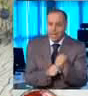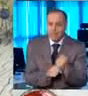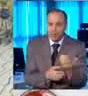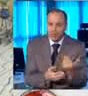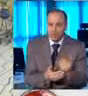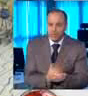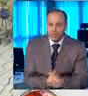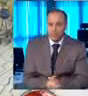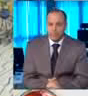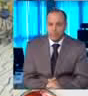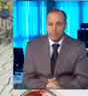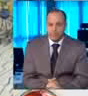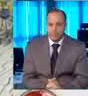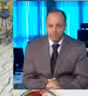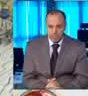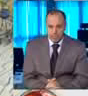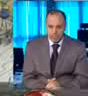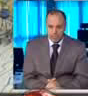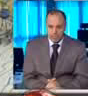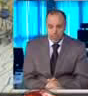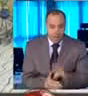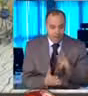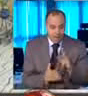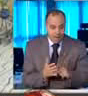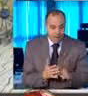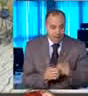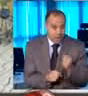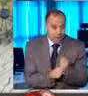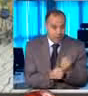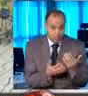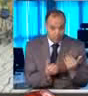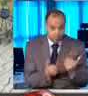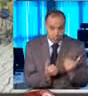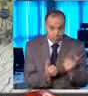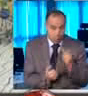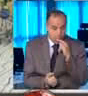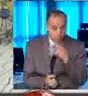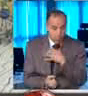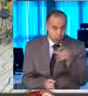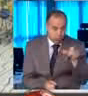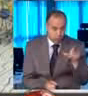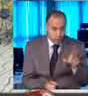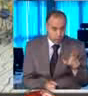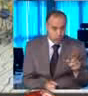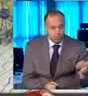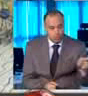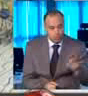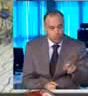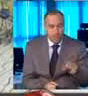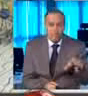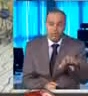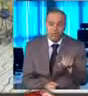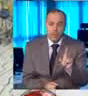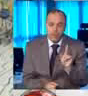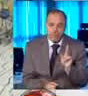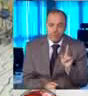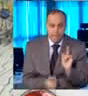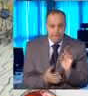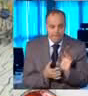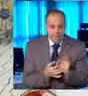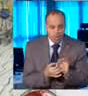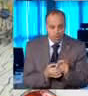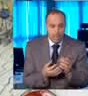هو قرار الاستثمار وقرار المستثمر باش ينتصب في جهة هو مربوط